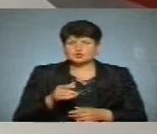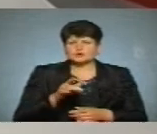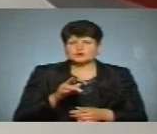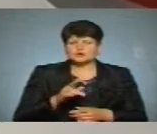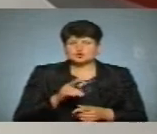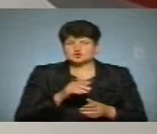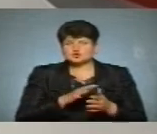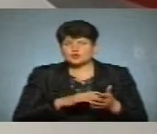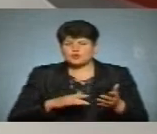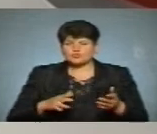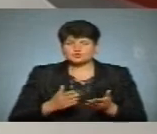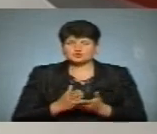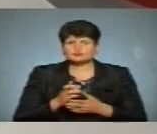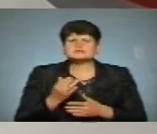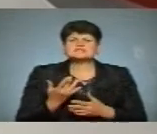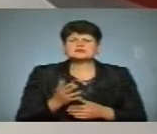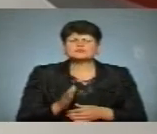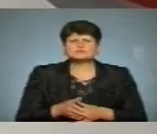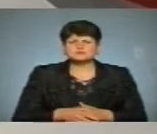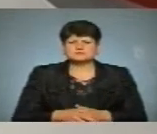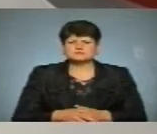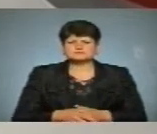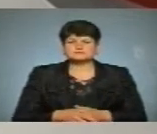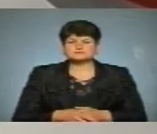служби. Тобто це скільки буде?